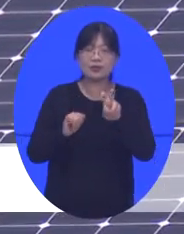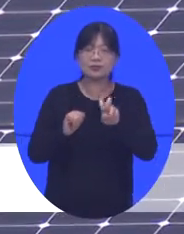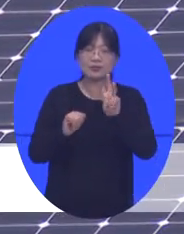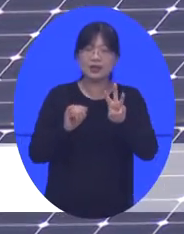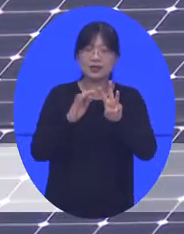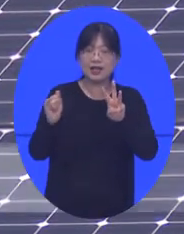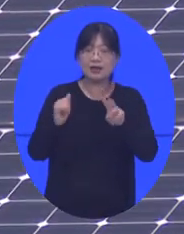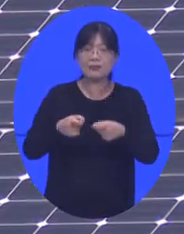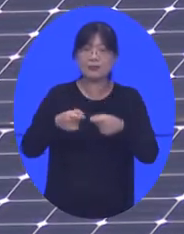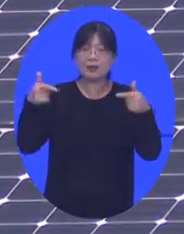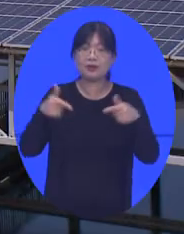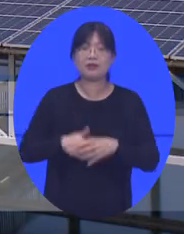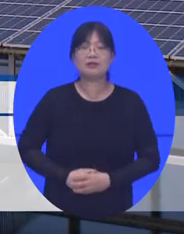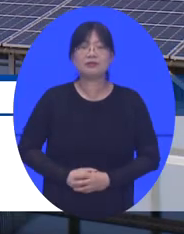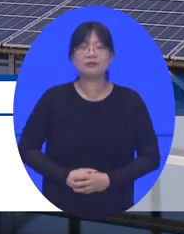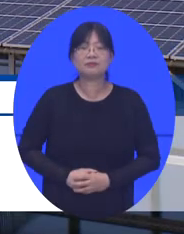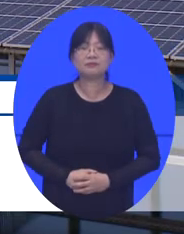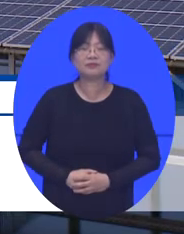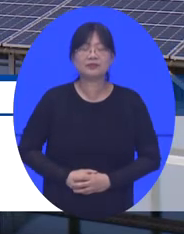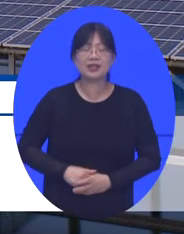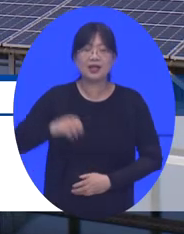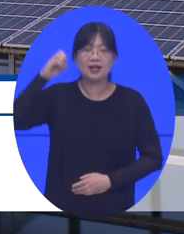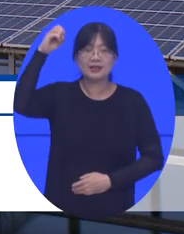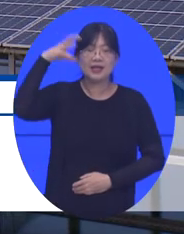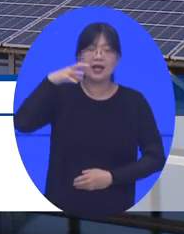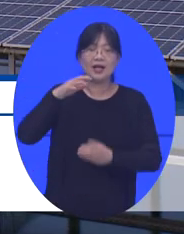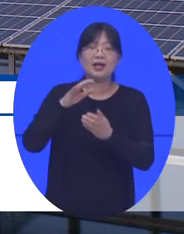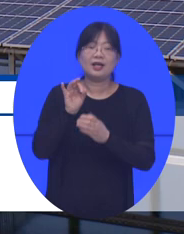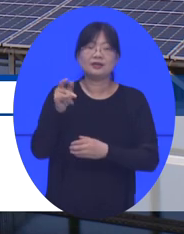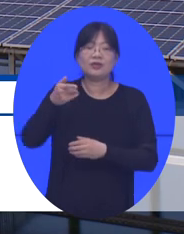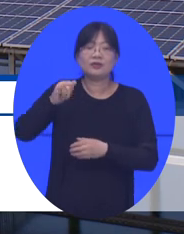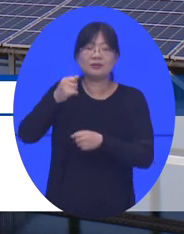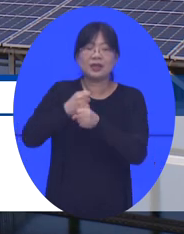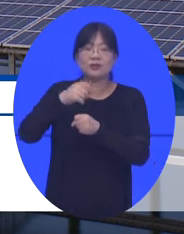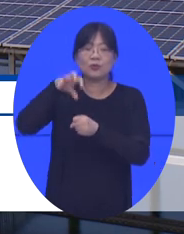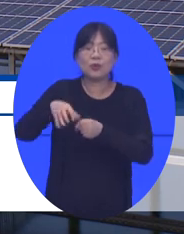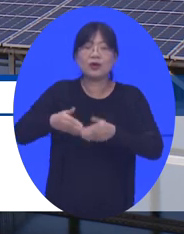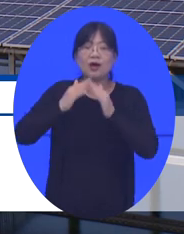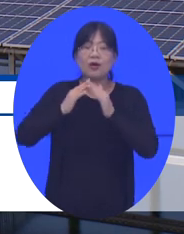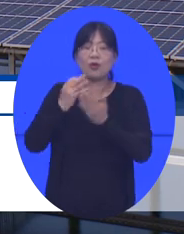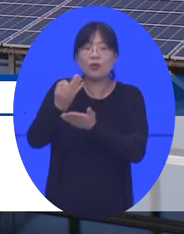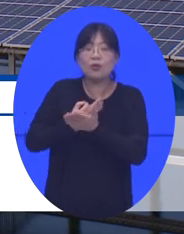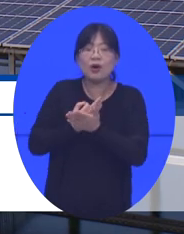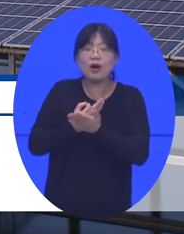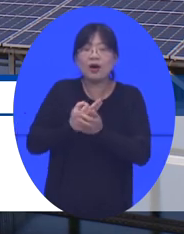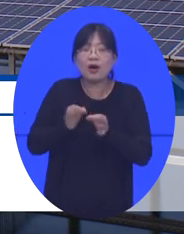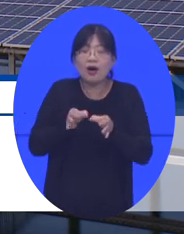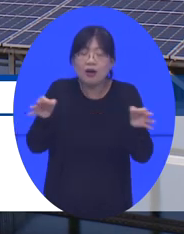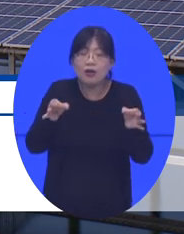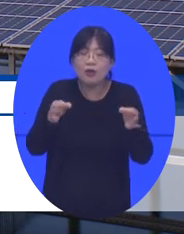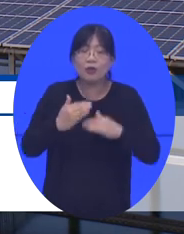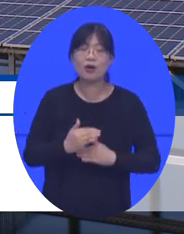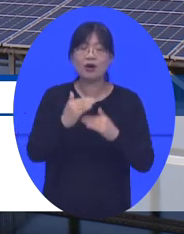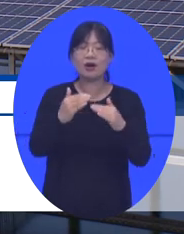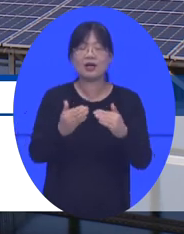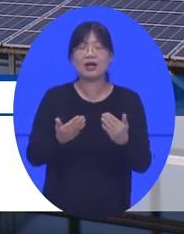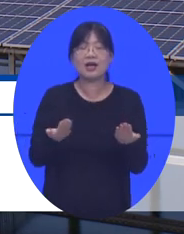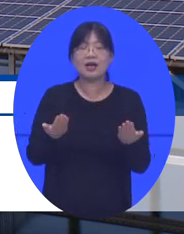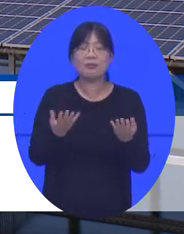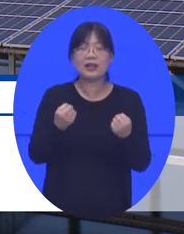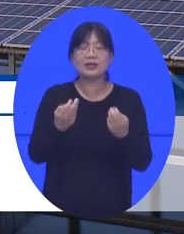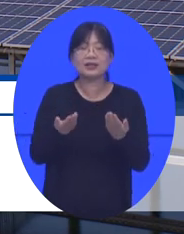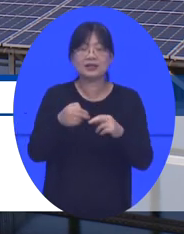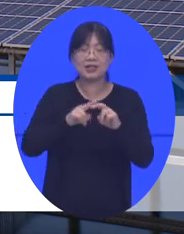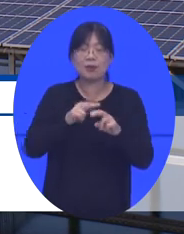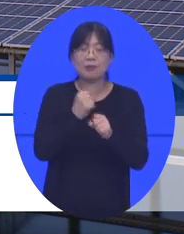23명으로 늘어났습니다. 태양광 발전소를 설치하고 또 거기서 나온 수익금으로 배당주고 하는 과정에서 많은 일자리를 만들